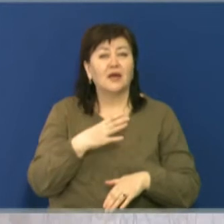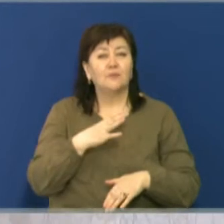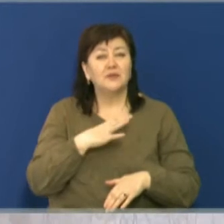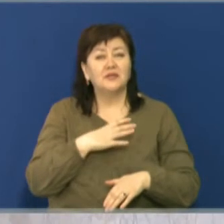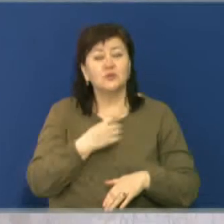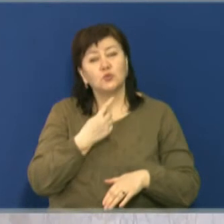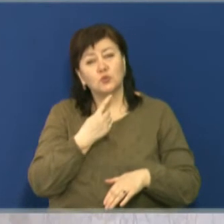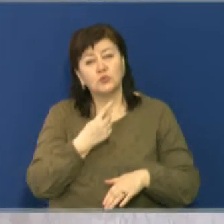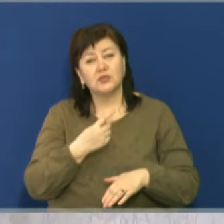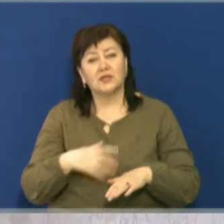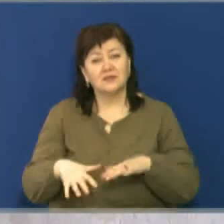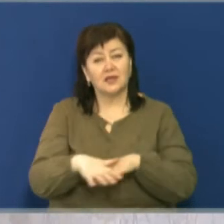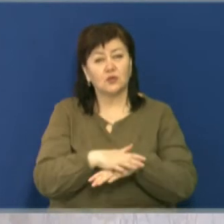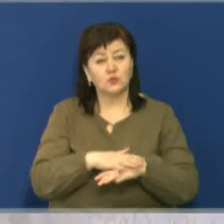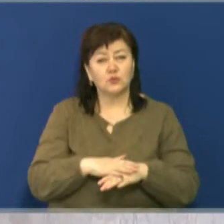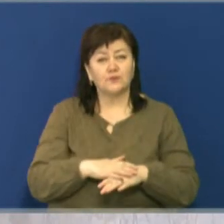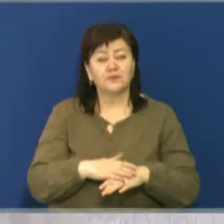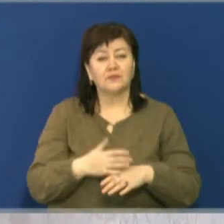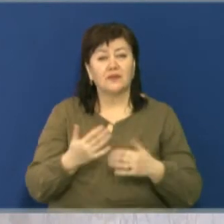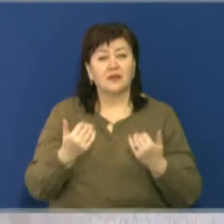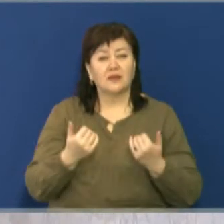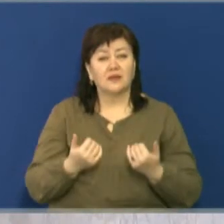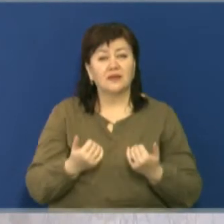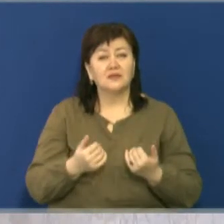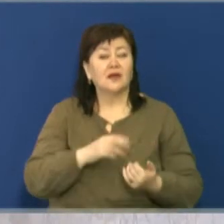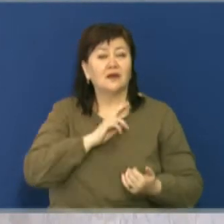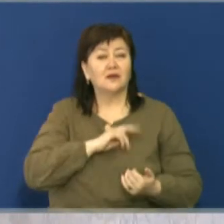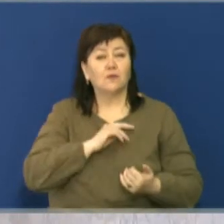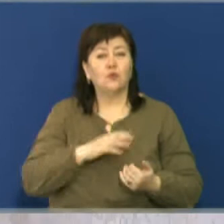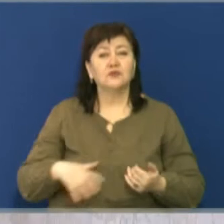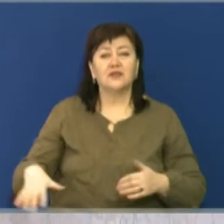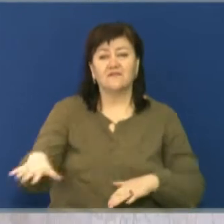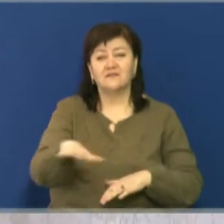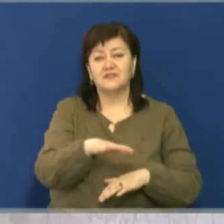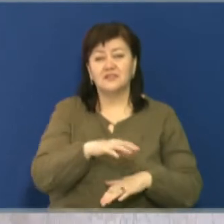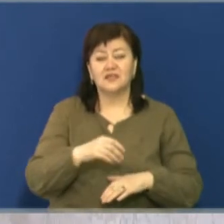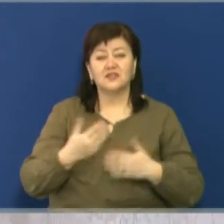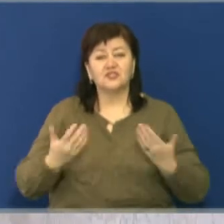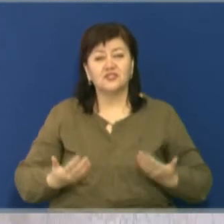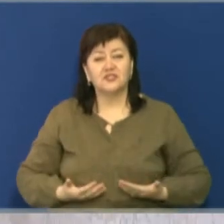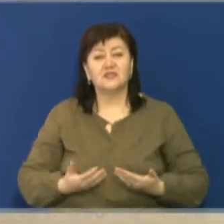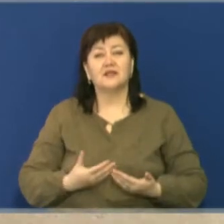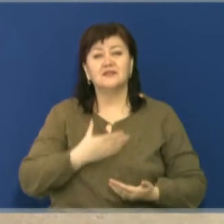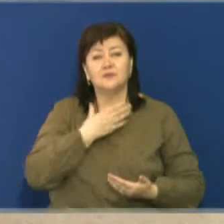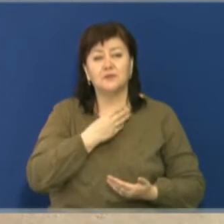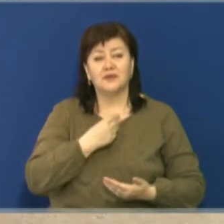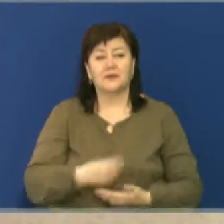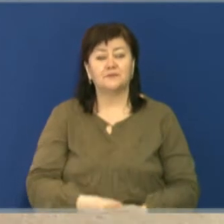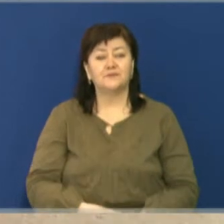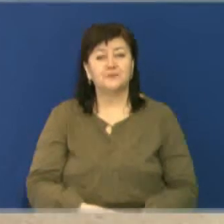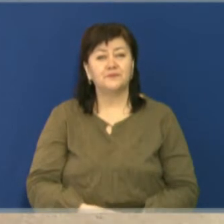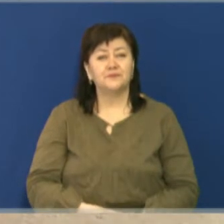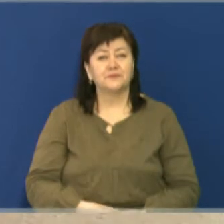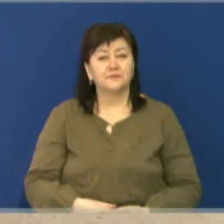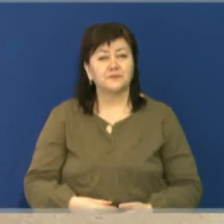айтып жатады ғой. Бір адамның болсын өмірін алып қалуға көмектескен адамдарға үлкен алғысымызды, жалпы семей халқына алғысымызды білдіргіміз келеді. Қорда түрлі